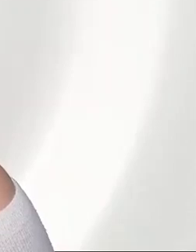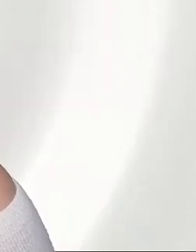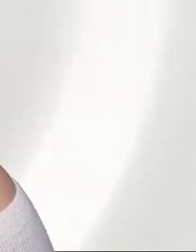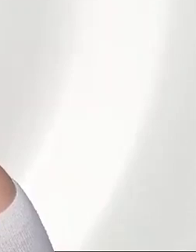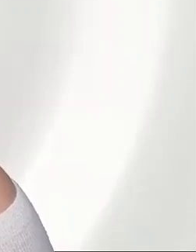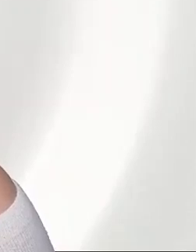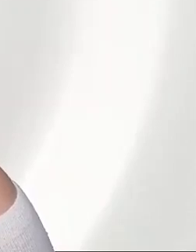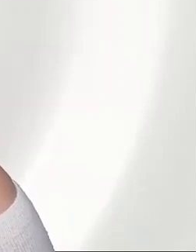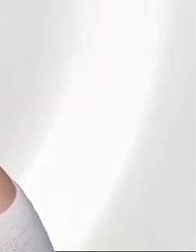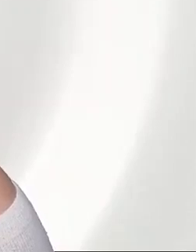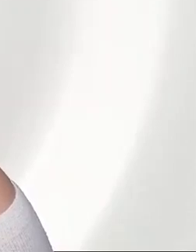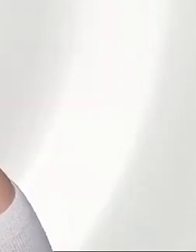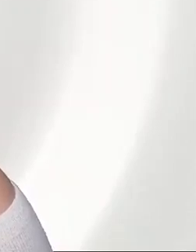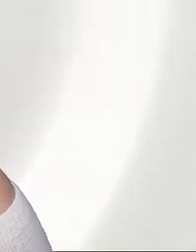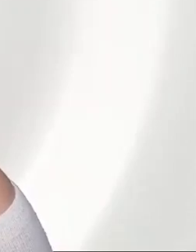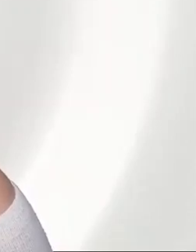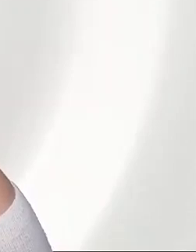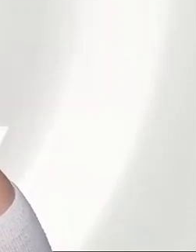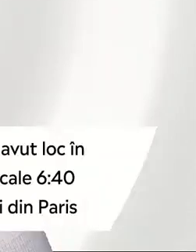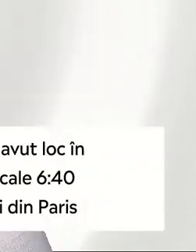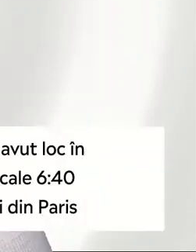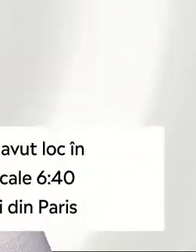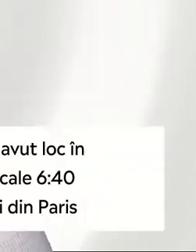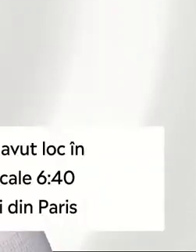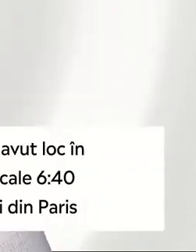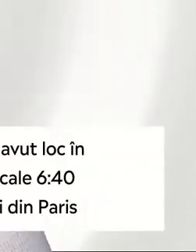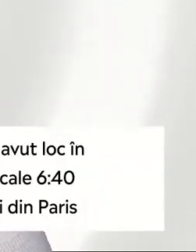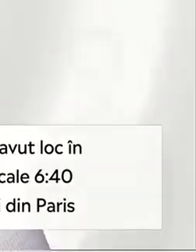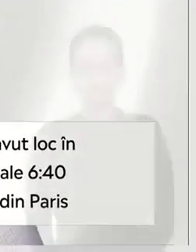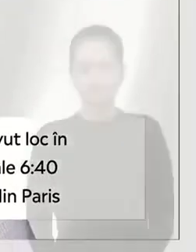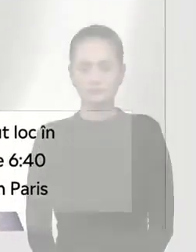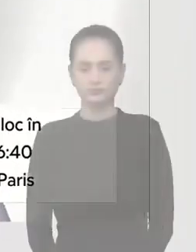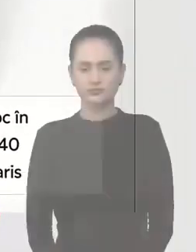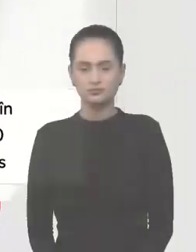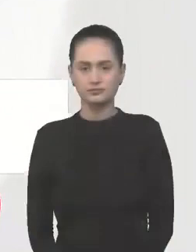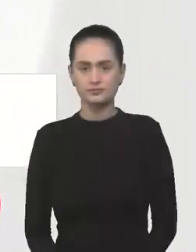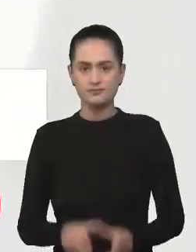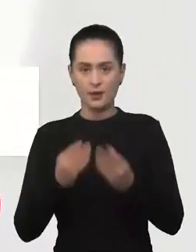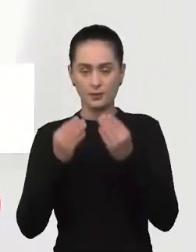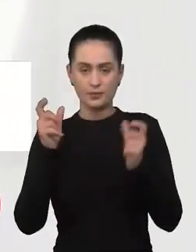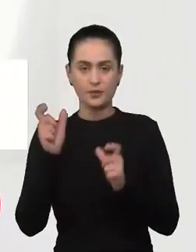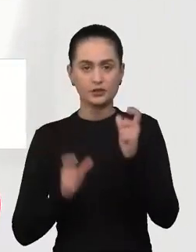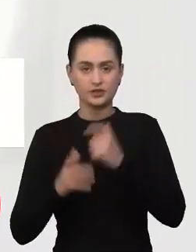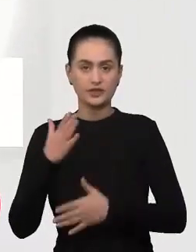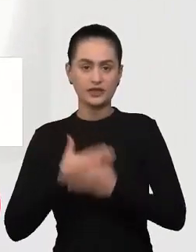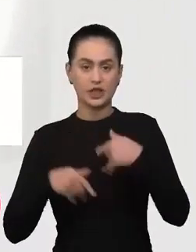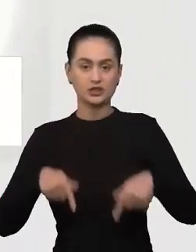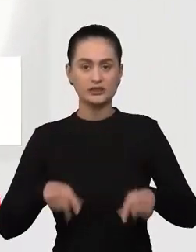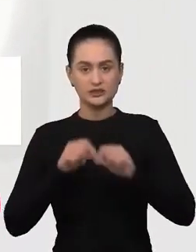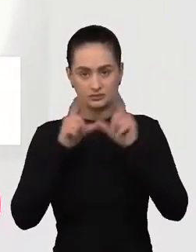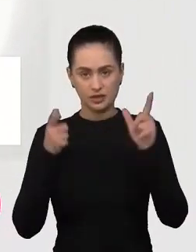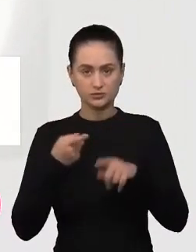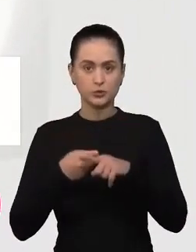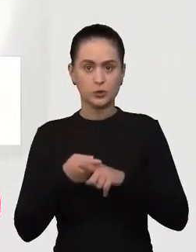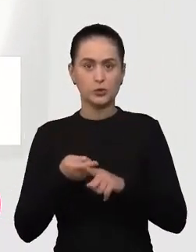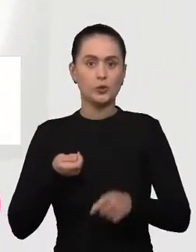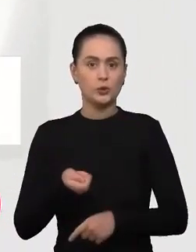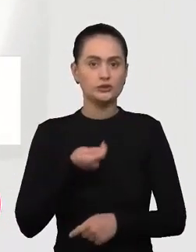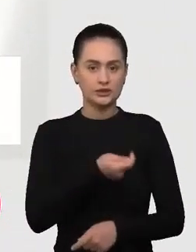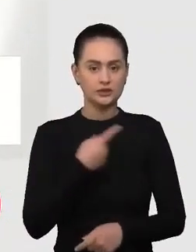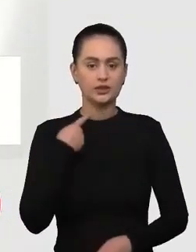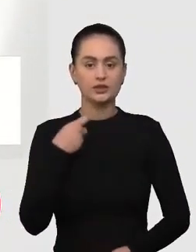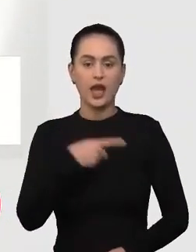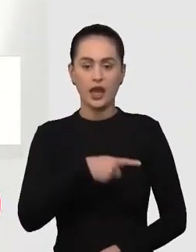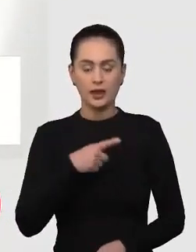Mai multe persoane au fost rănite în această dimineață într-un atac cu cuțitul în Gare du Nord din Paris, anunța poliția. Autorul atacului a